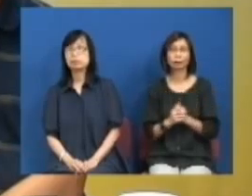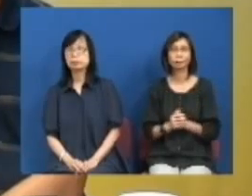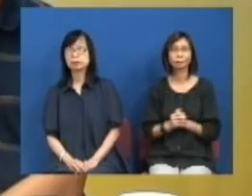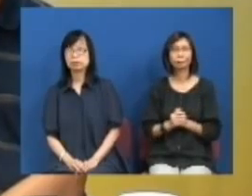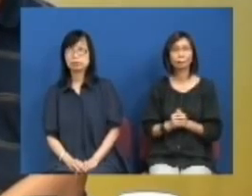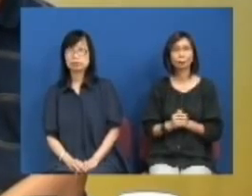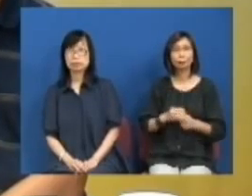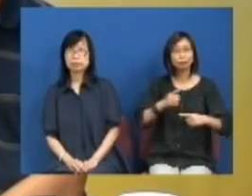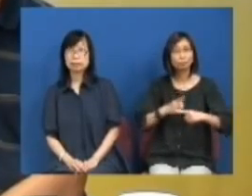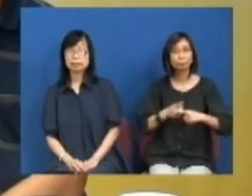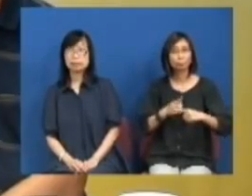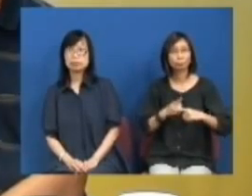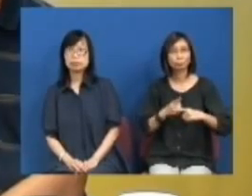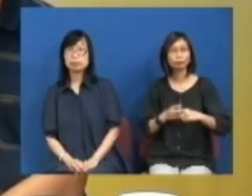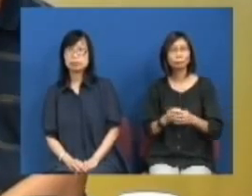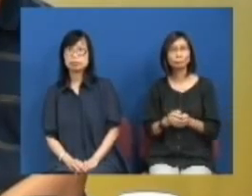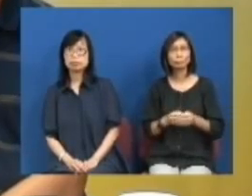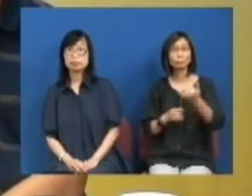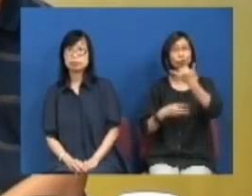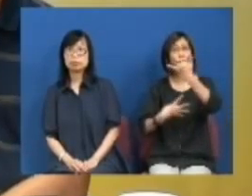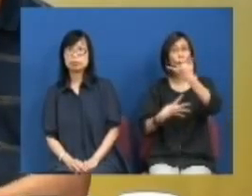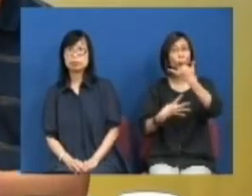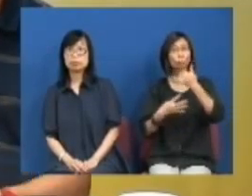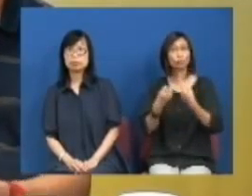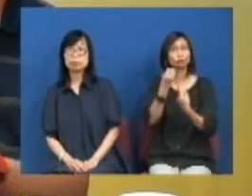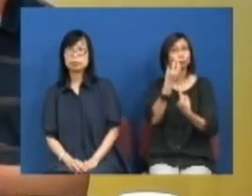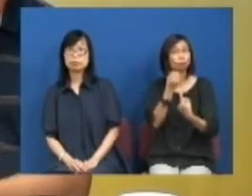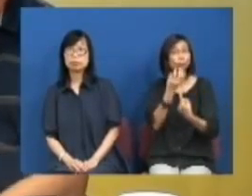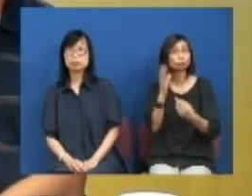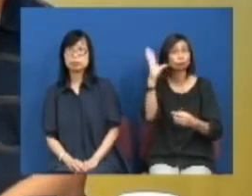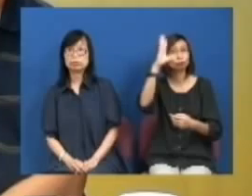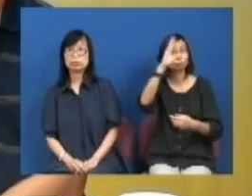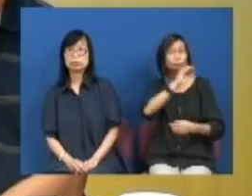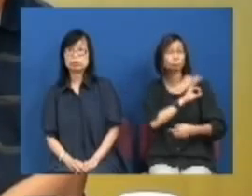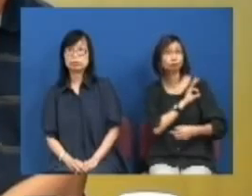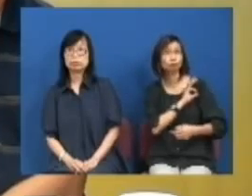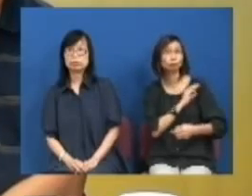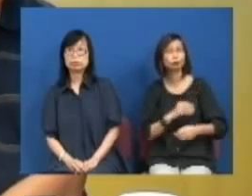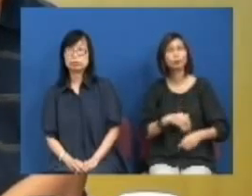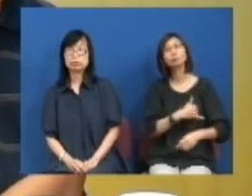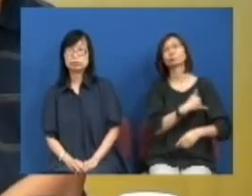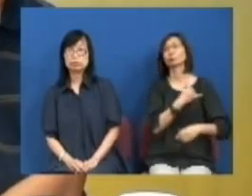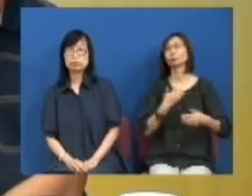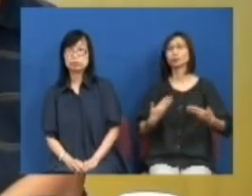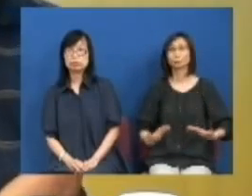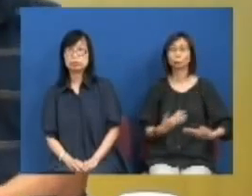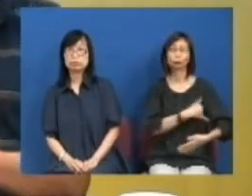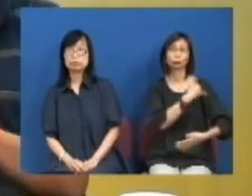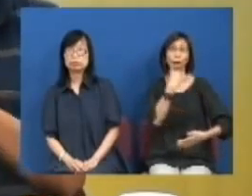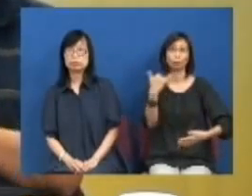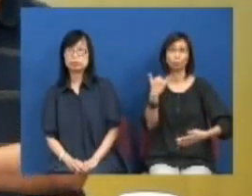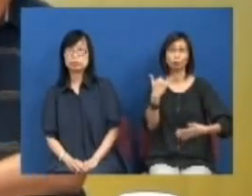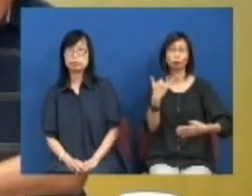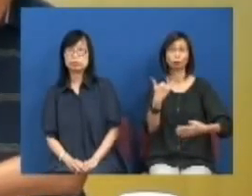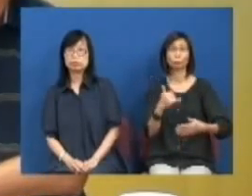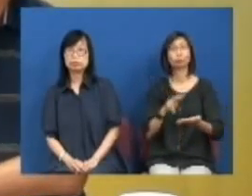之下，其實即係喺六四即係燭光晚會，即係當然其實啱今年喺星期六舉行，咁都亦都希望就係因為